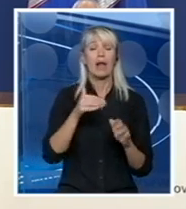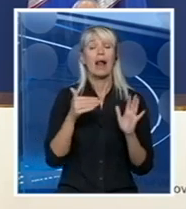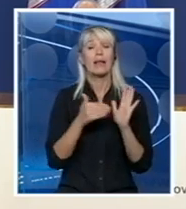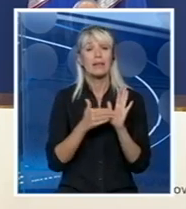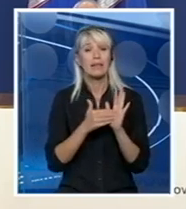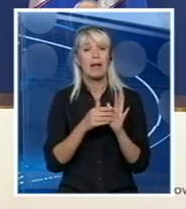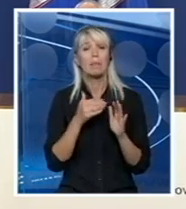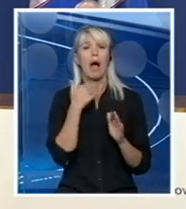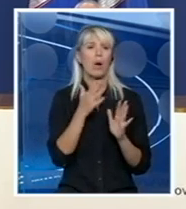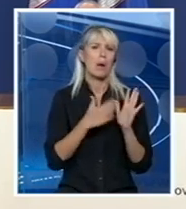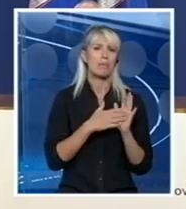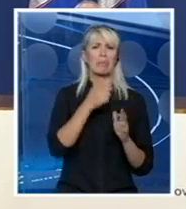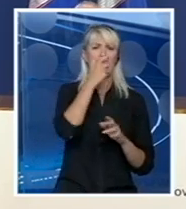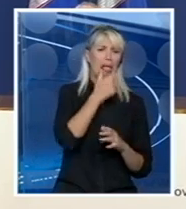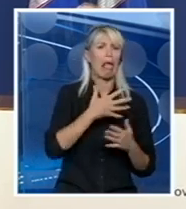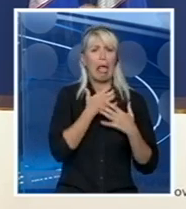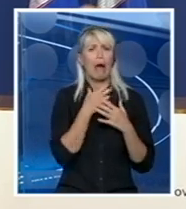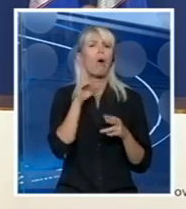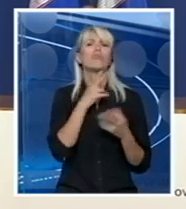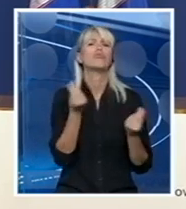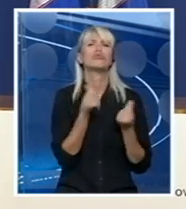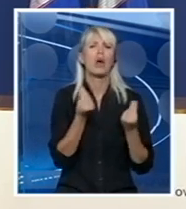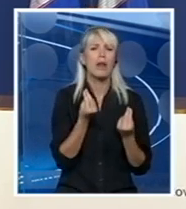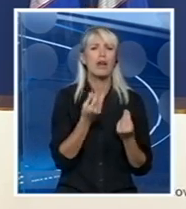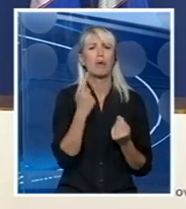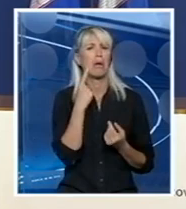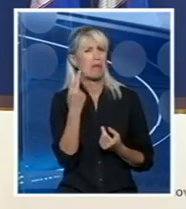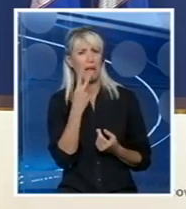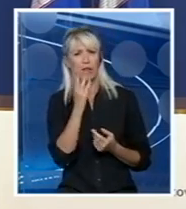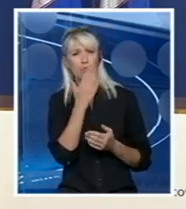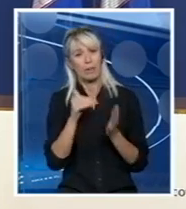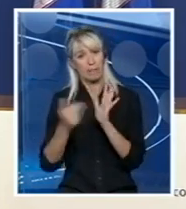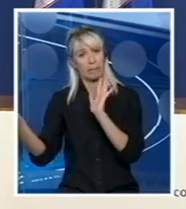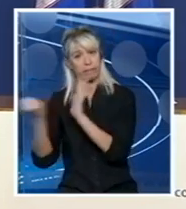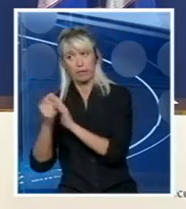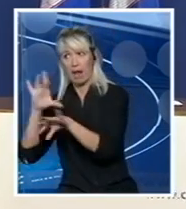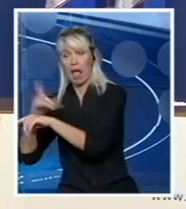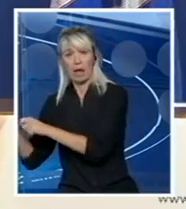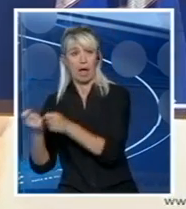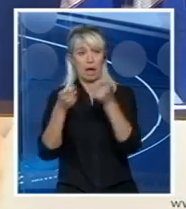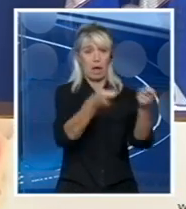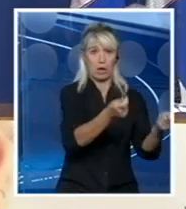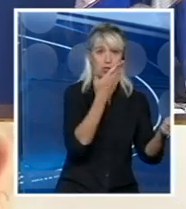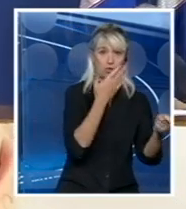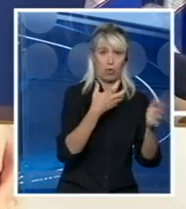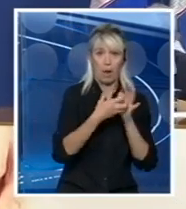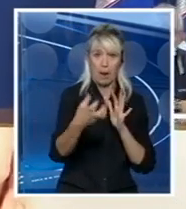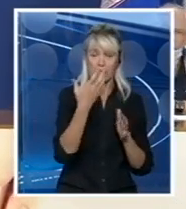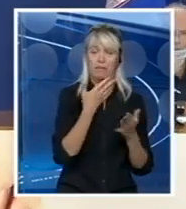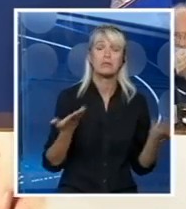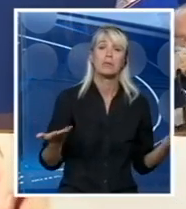ne idu u školu, recimo kija, kašlje, ako je u pitanju dan dva? I treće, ako biste mogli da nam pojasnite, naročito kad su u